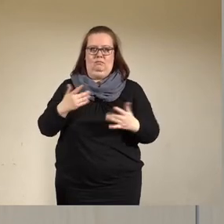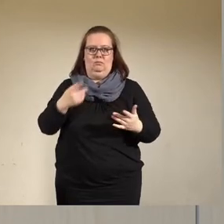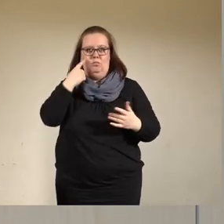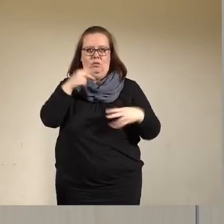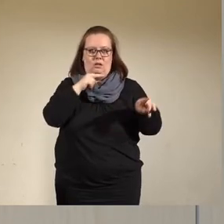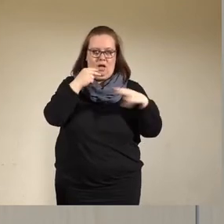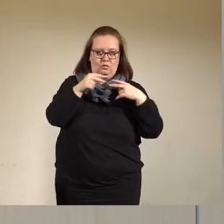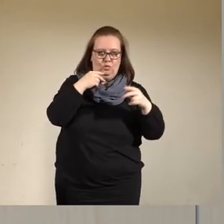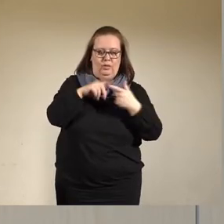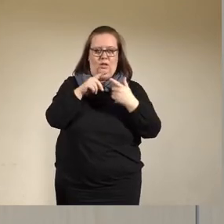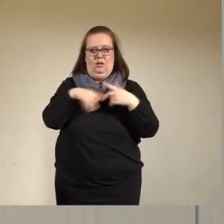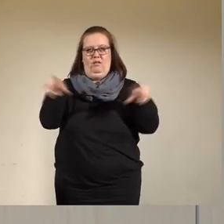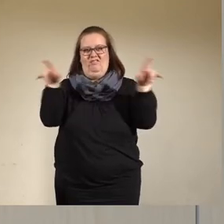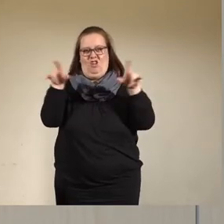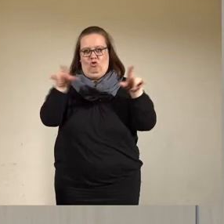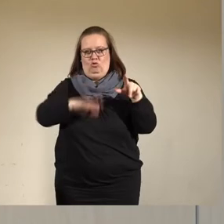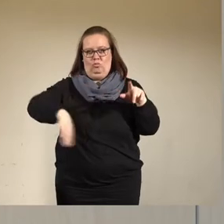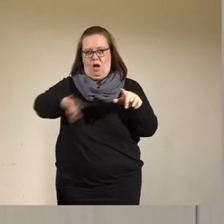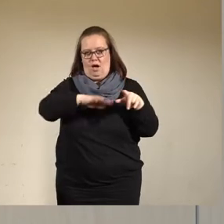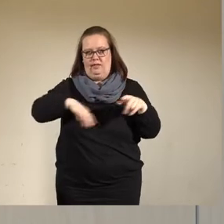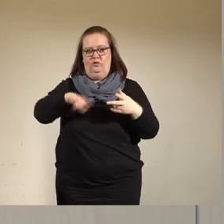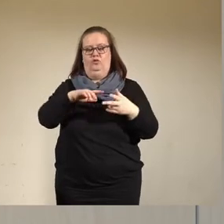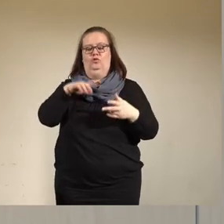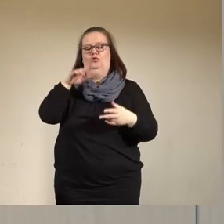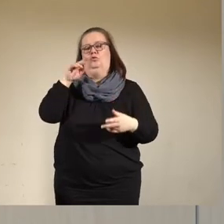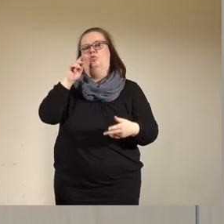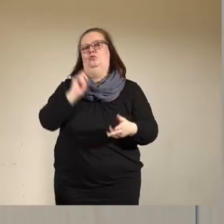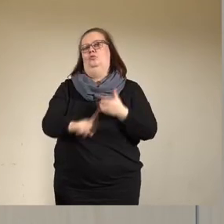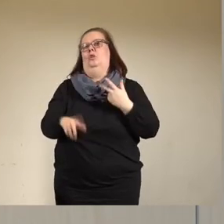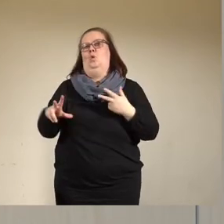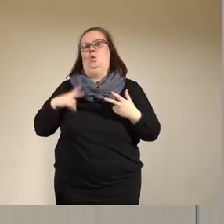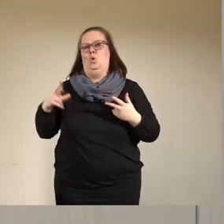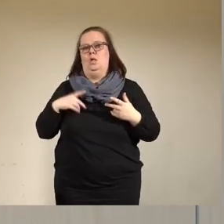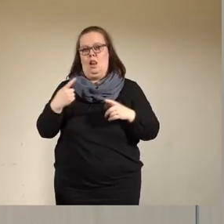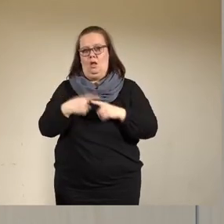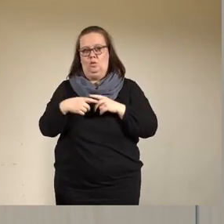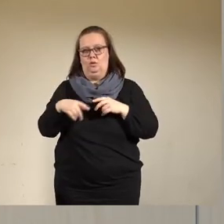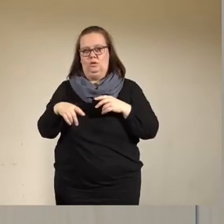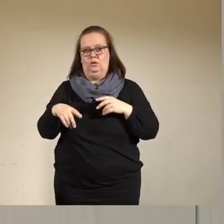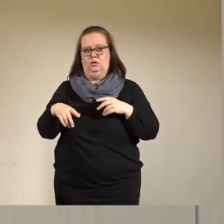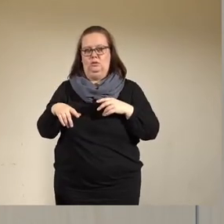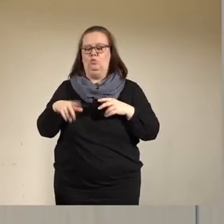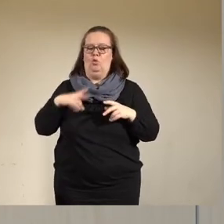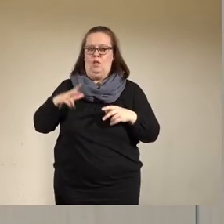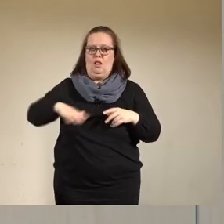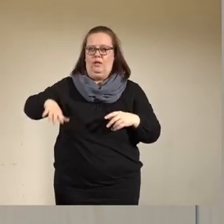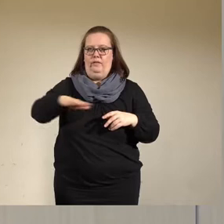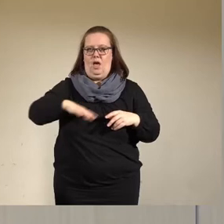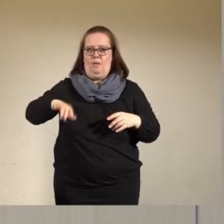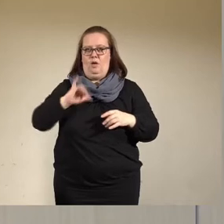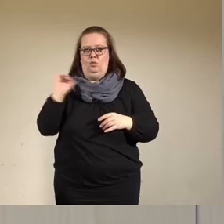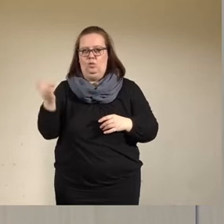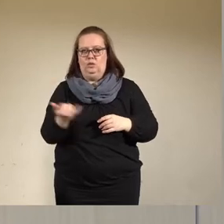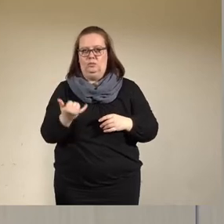die Gastronomie, das ist die Veranstaltungswirtschaft, das ist das Hotel und Hotelgewerbe, das ist der